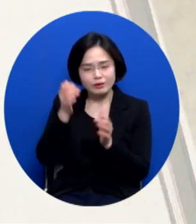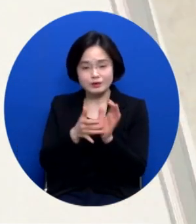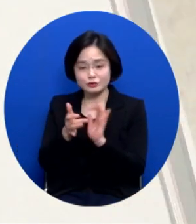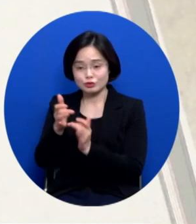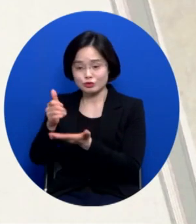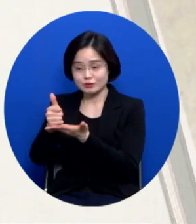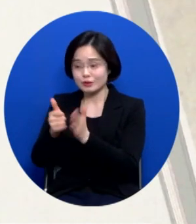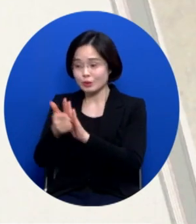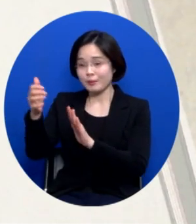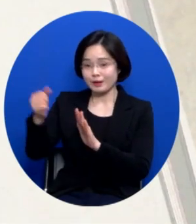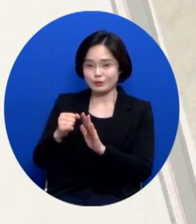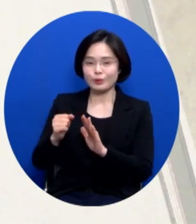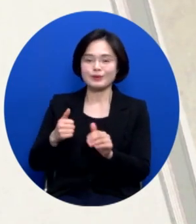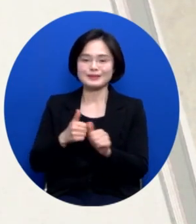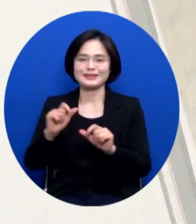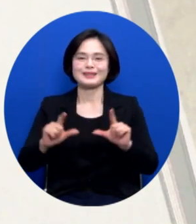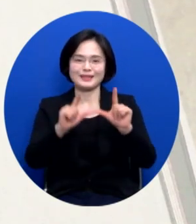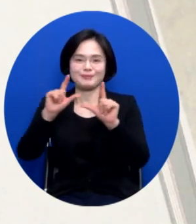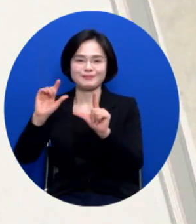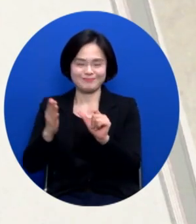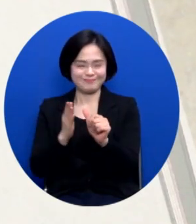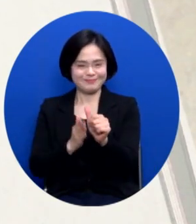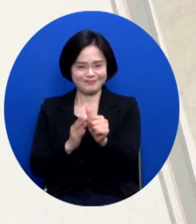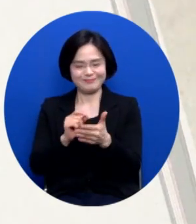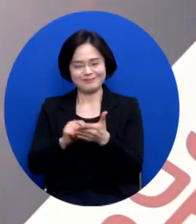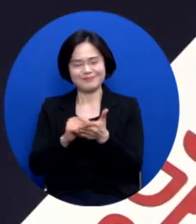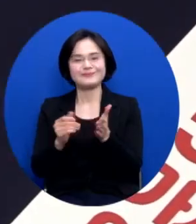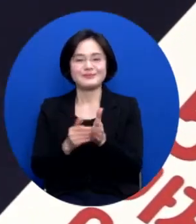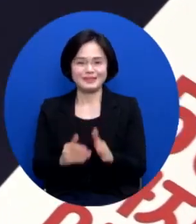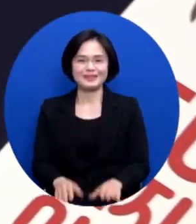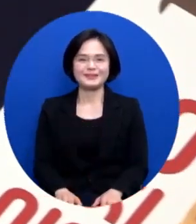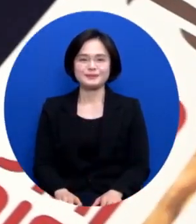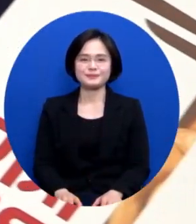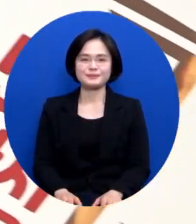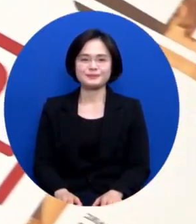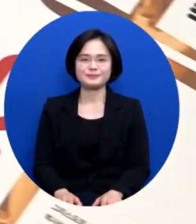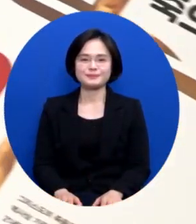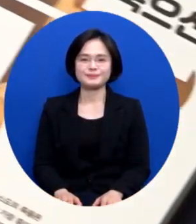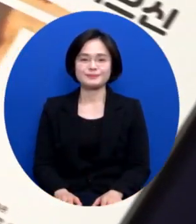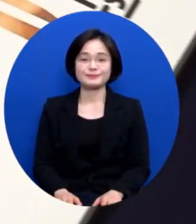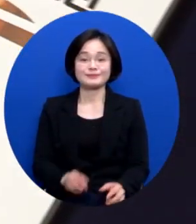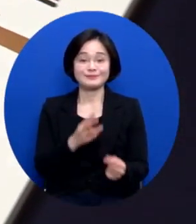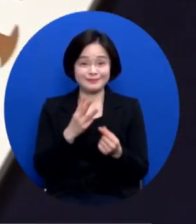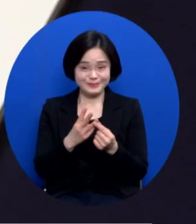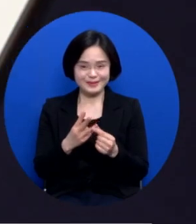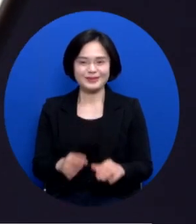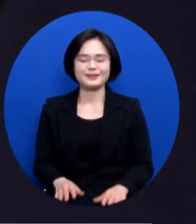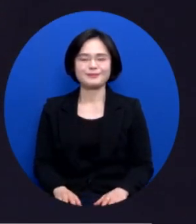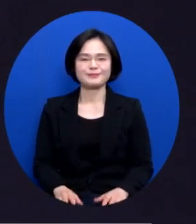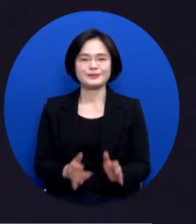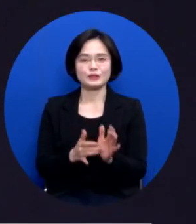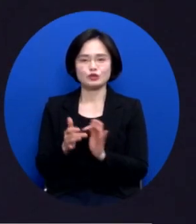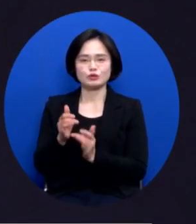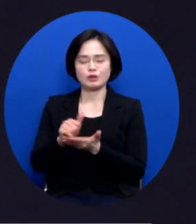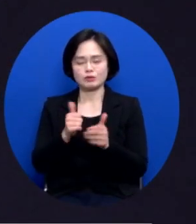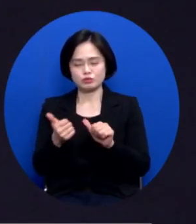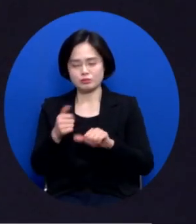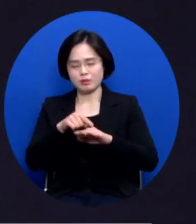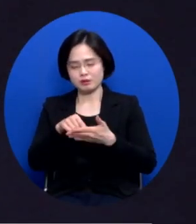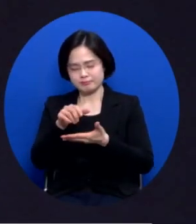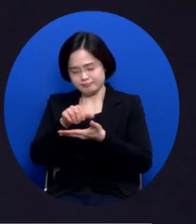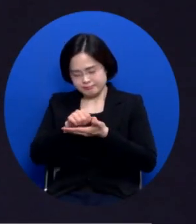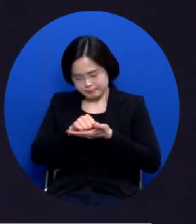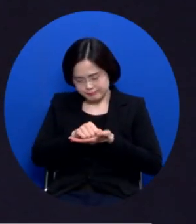살길 바란다고 독자에게 전합니다. 예수의 죽음을 마음 깊이 새기는 책, 예수님이